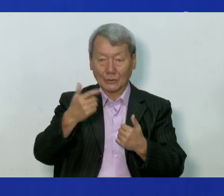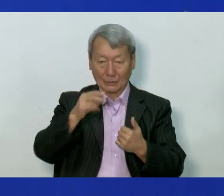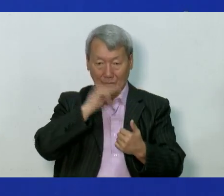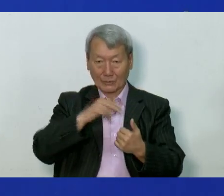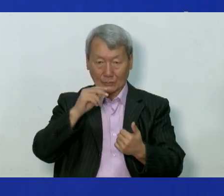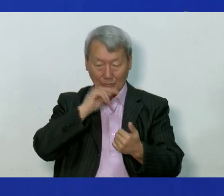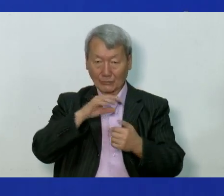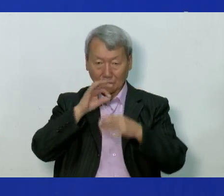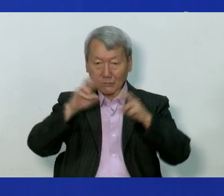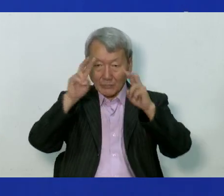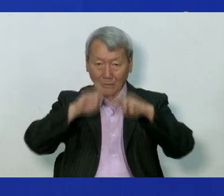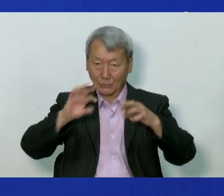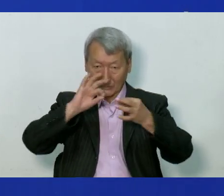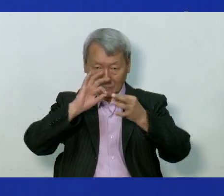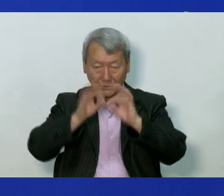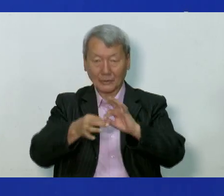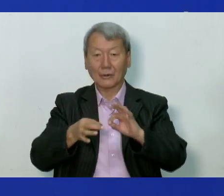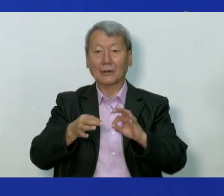жүргүзүп жатабыз.